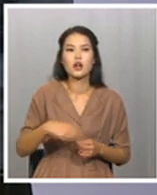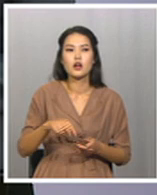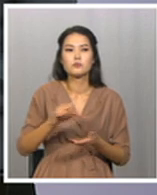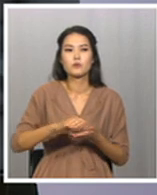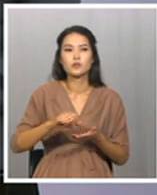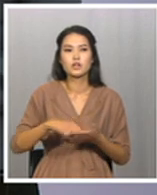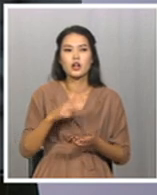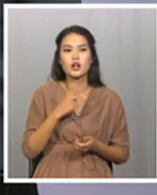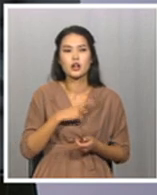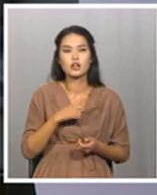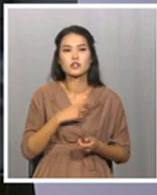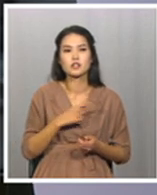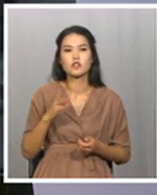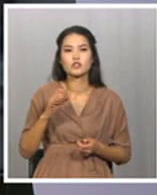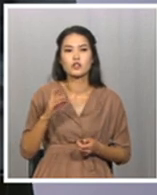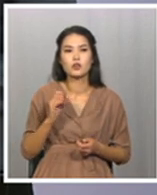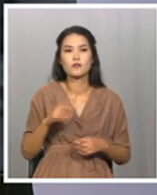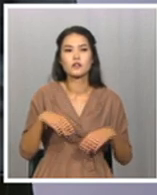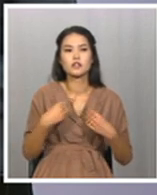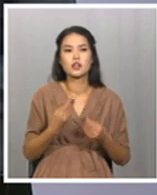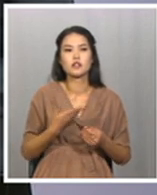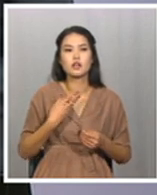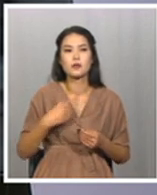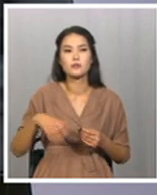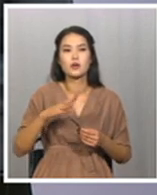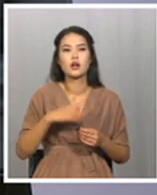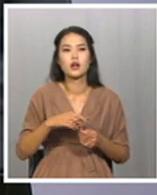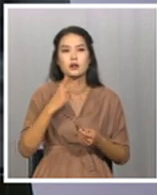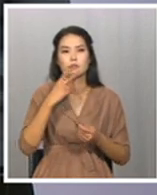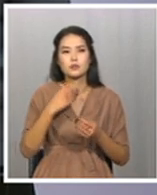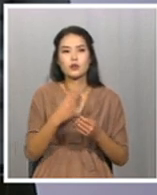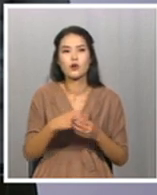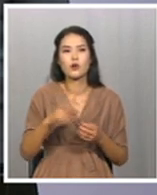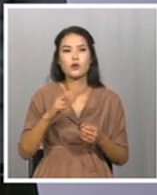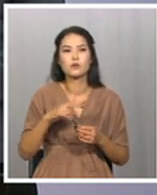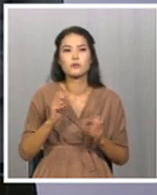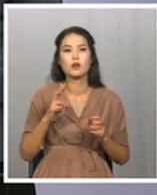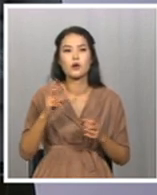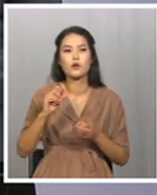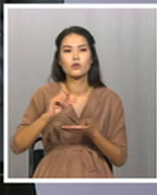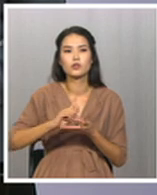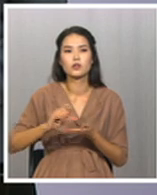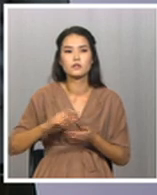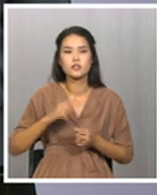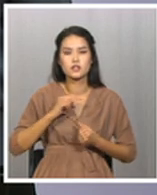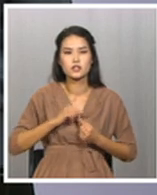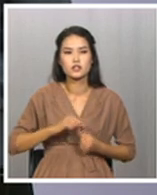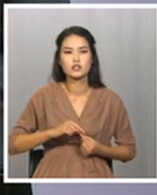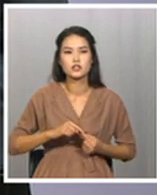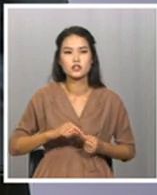Портретная характеристика Желткова дает нам представление о нем как о человеке искреннем,